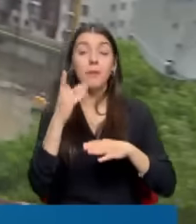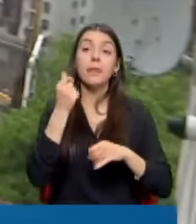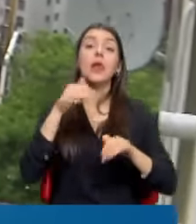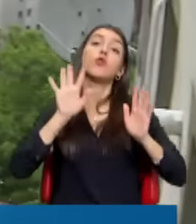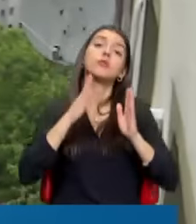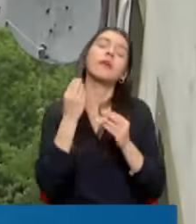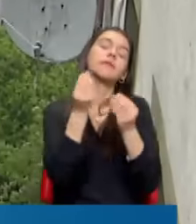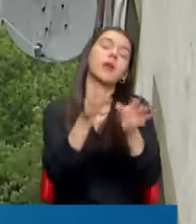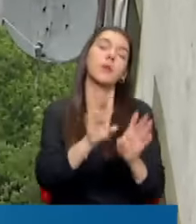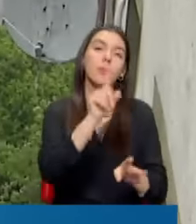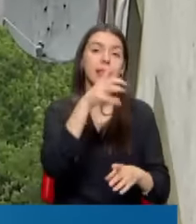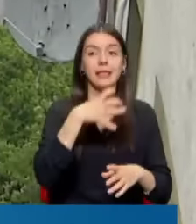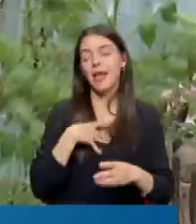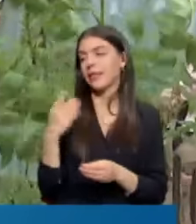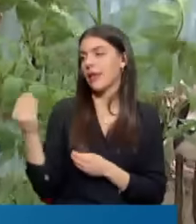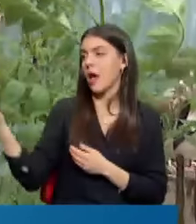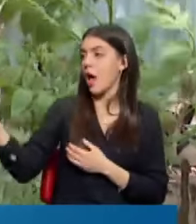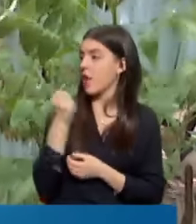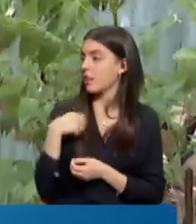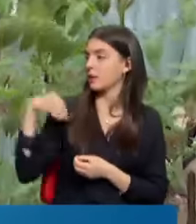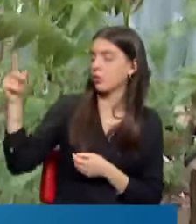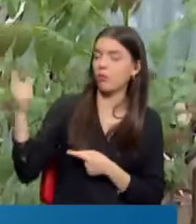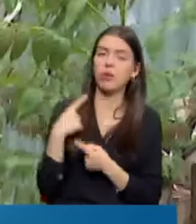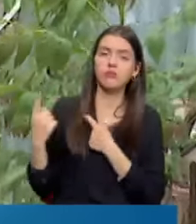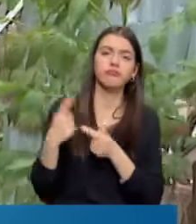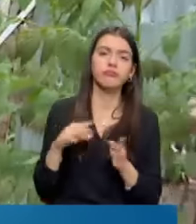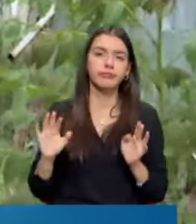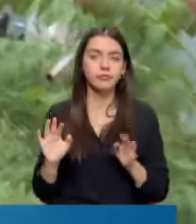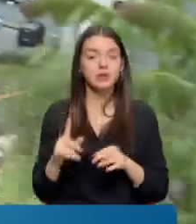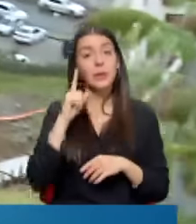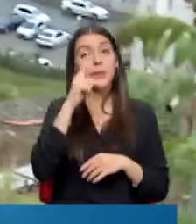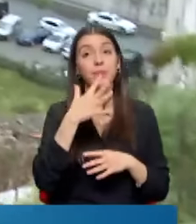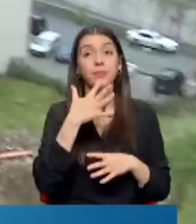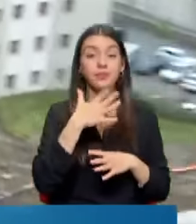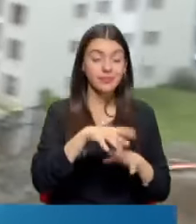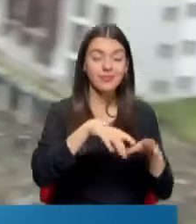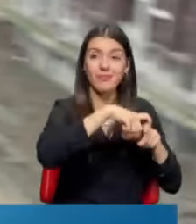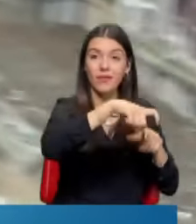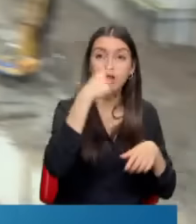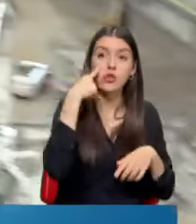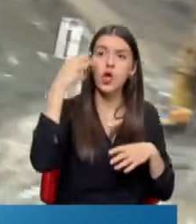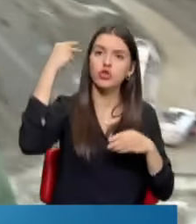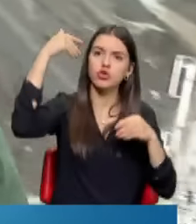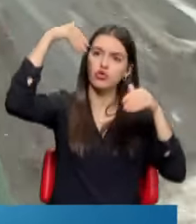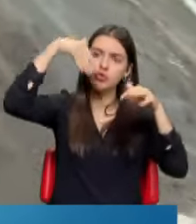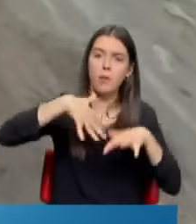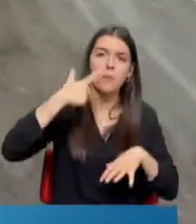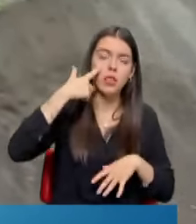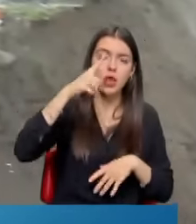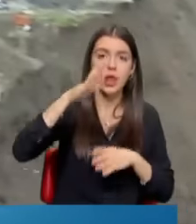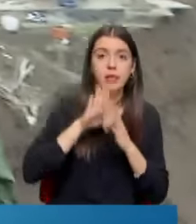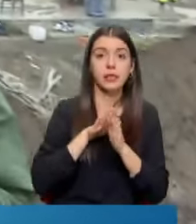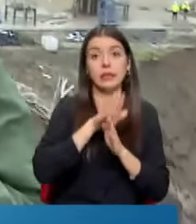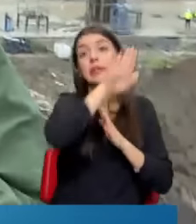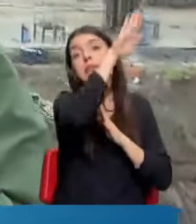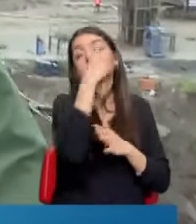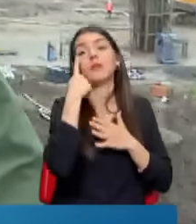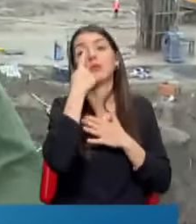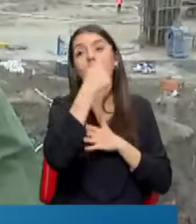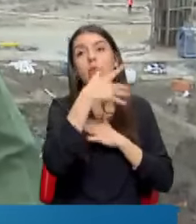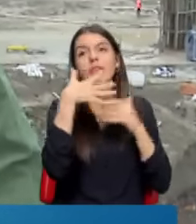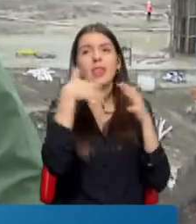kendi çıkarları birbirine satıyorlar. Bir tarafta dere yatağı, diğer taraftaysa toprak kaymasının meydana geldiği dik yamaca